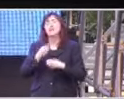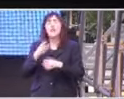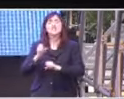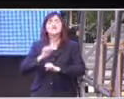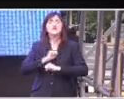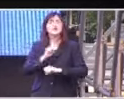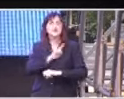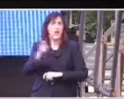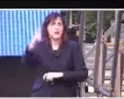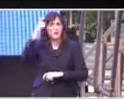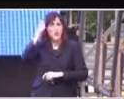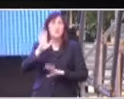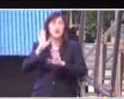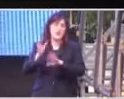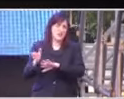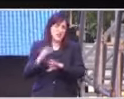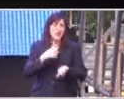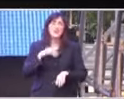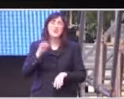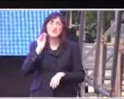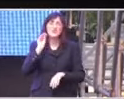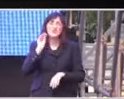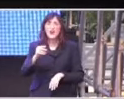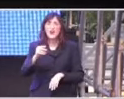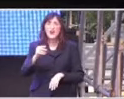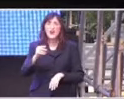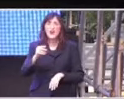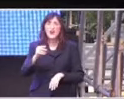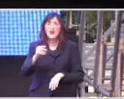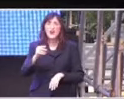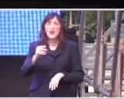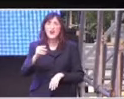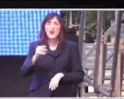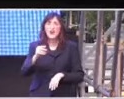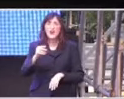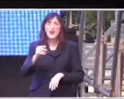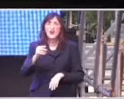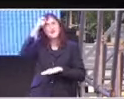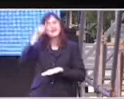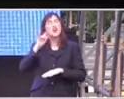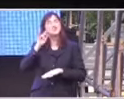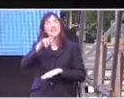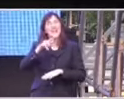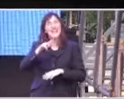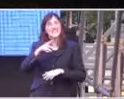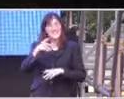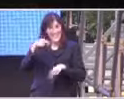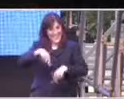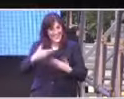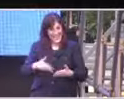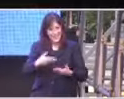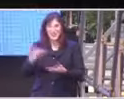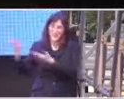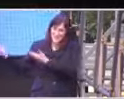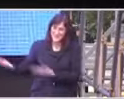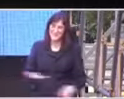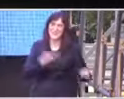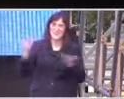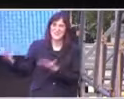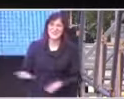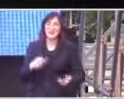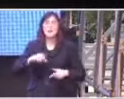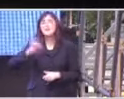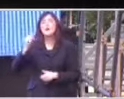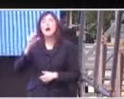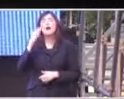chiediamo di raggiungerci alle tre ministri del governo draghi che stanno con noi Cominciando da Mara Carfagna Grazie a tutti e buon